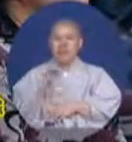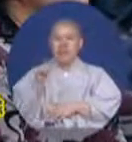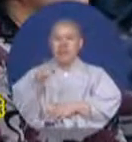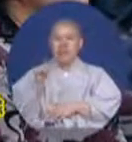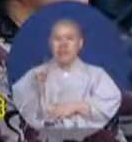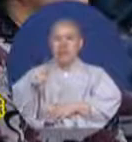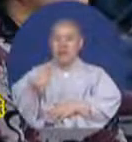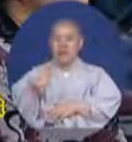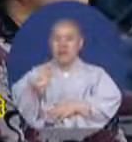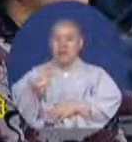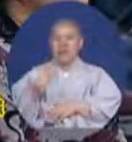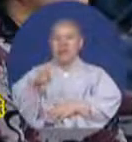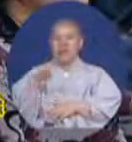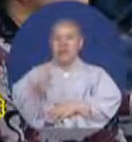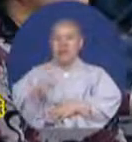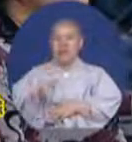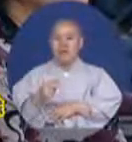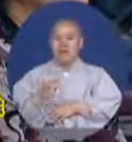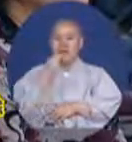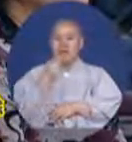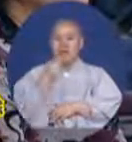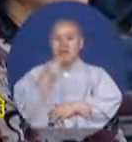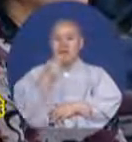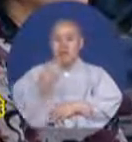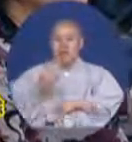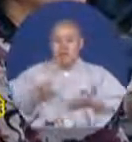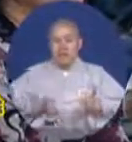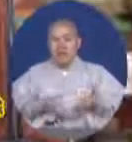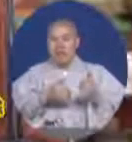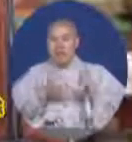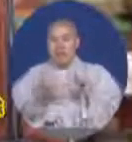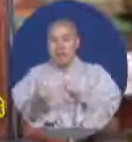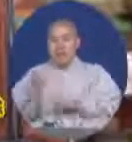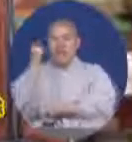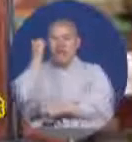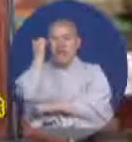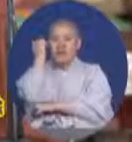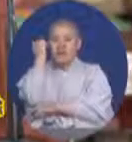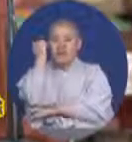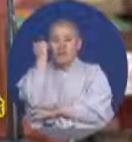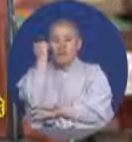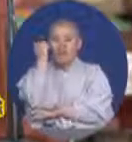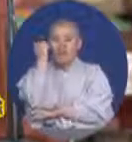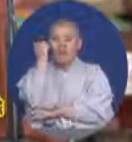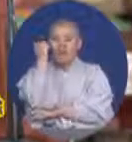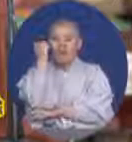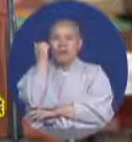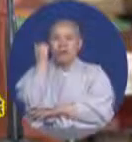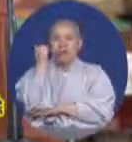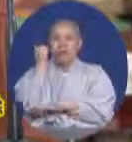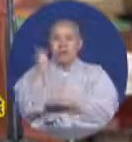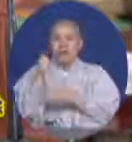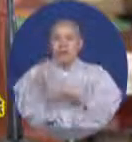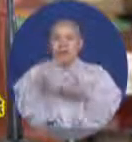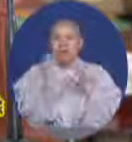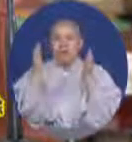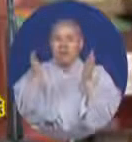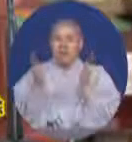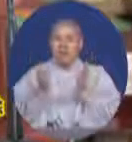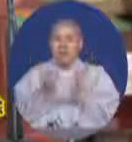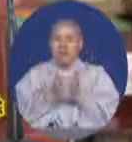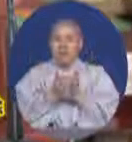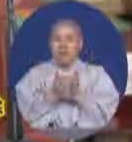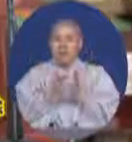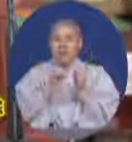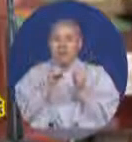사원본이라. 이미 생사의 원본 근원원자 근본 본자 원본을 다